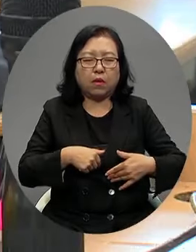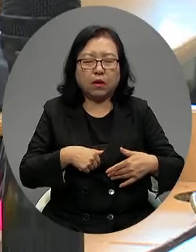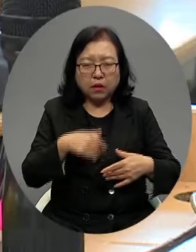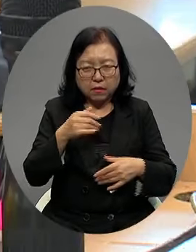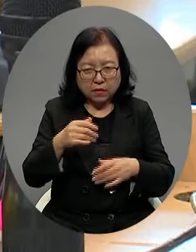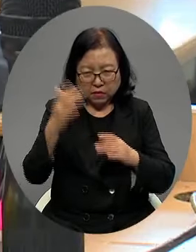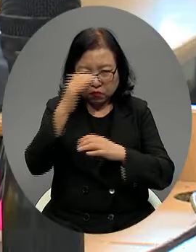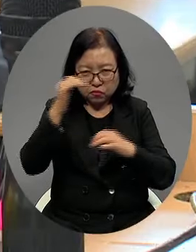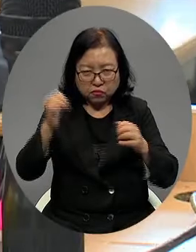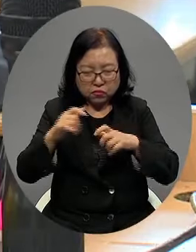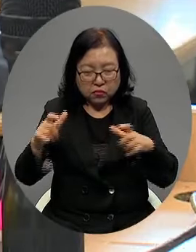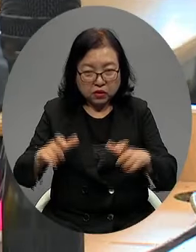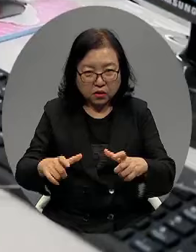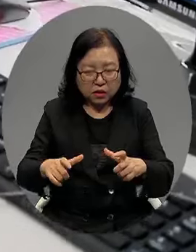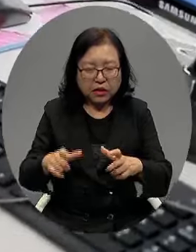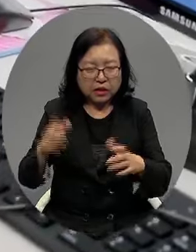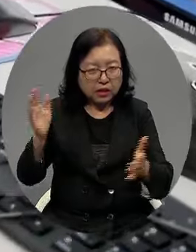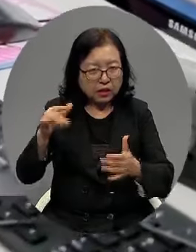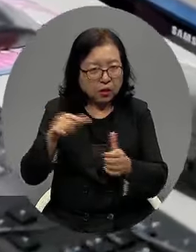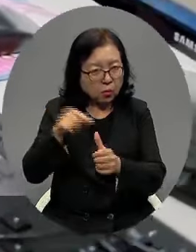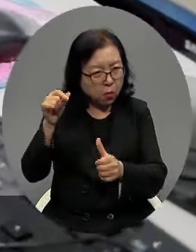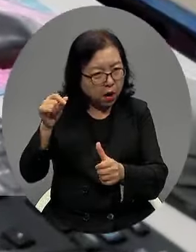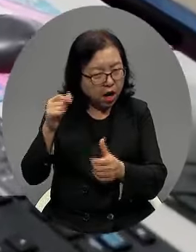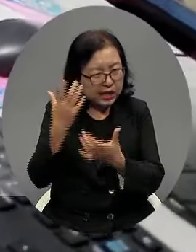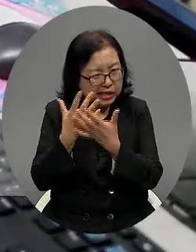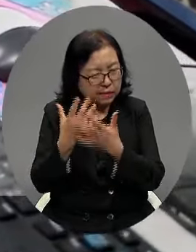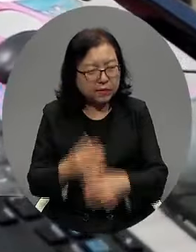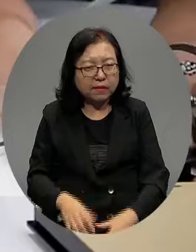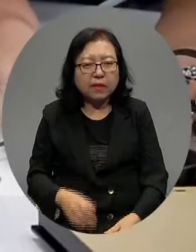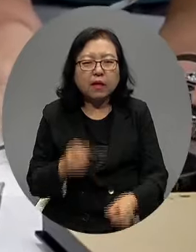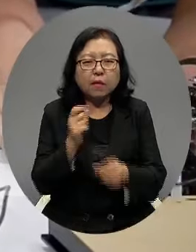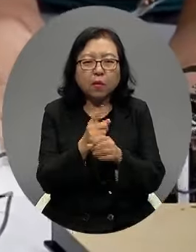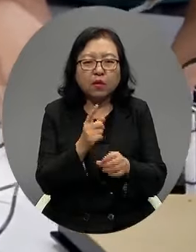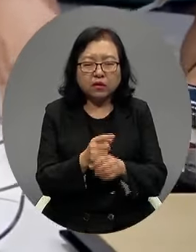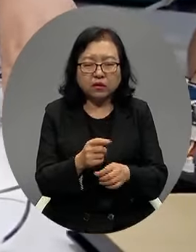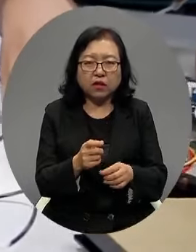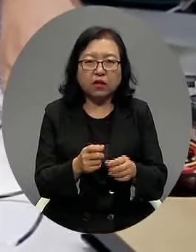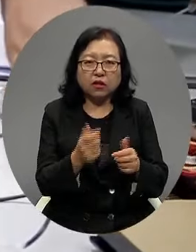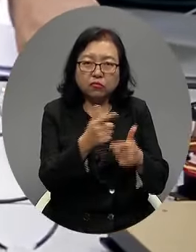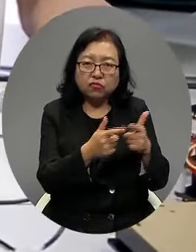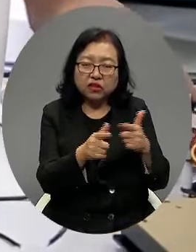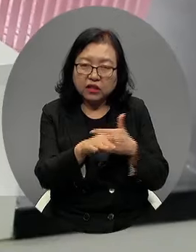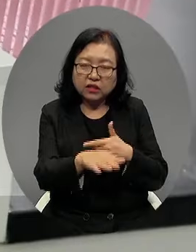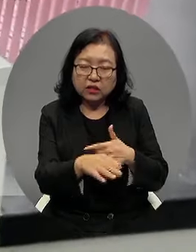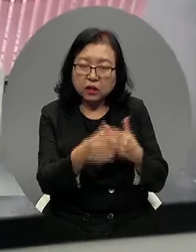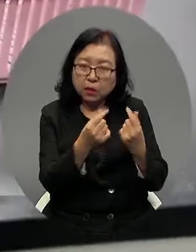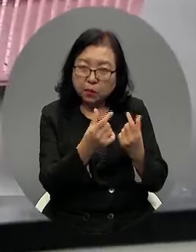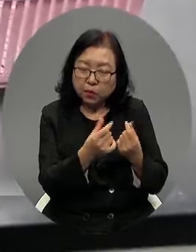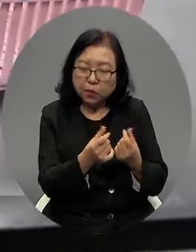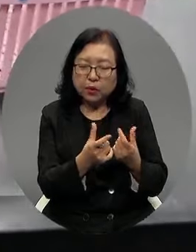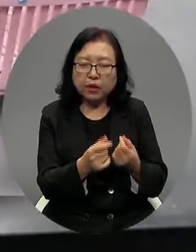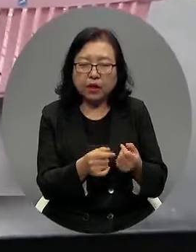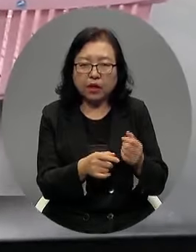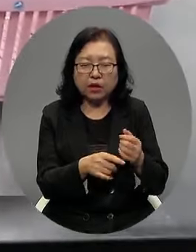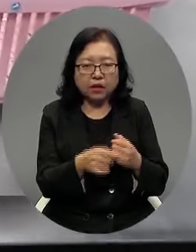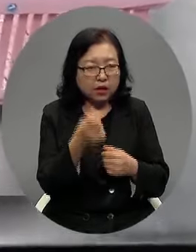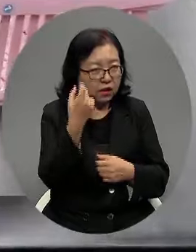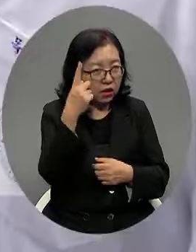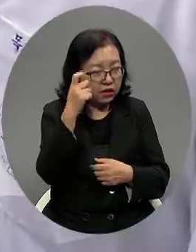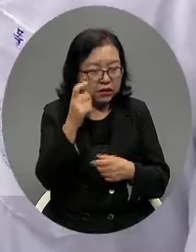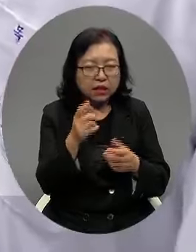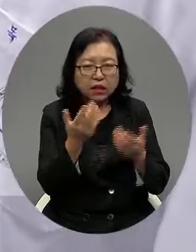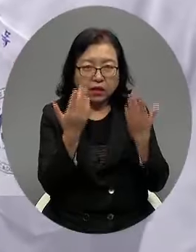불투명한 겁니다 실제 이미 카이스트가 부산에 운영중인 국립국 과학 영재학교의 경우 지역